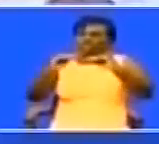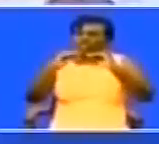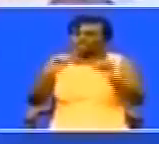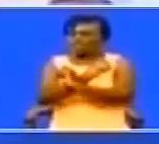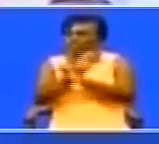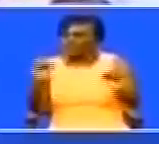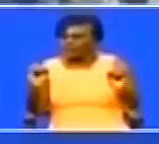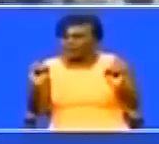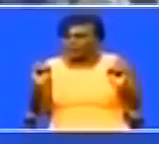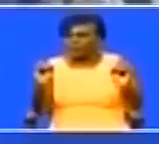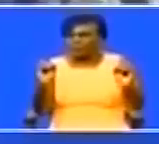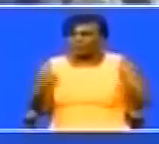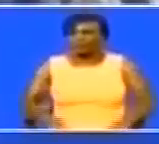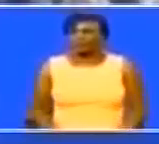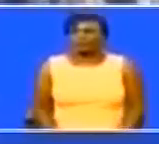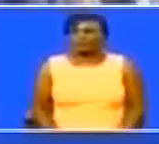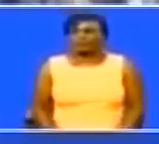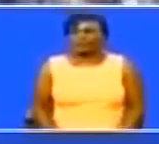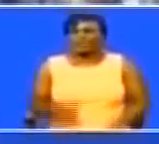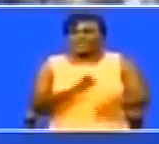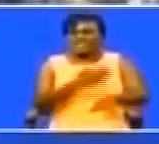kusambazwa kikamilifu.